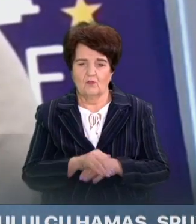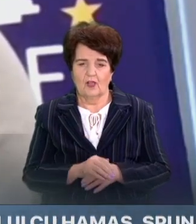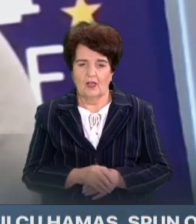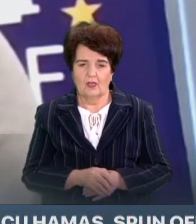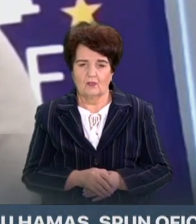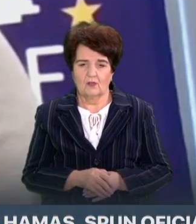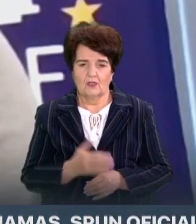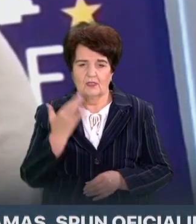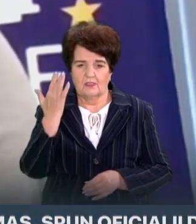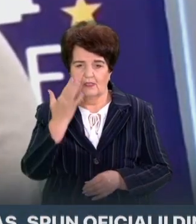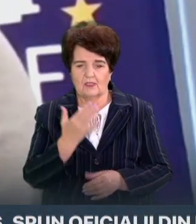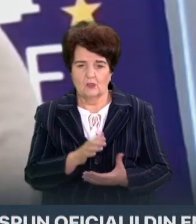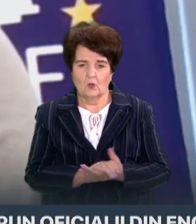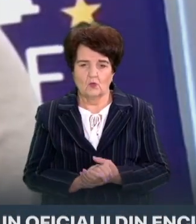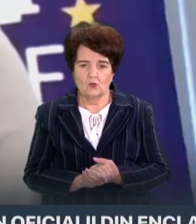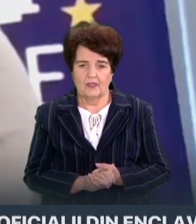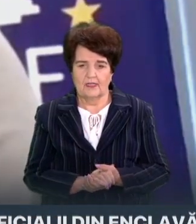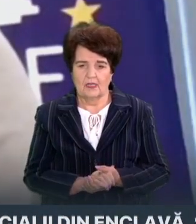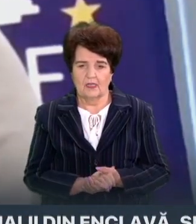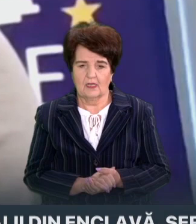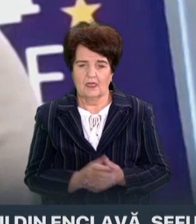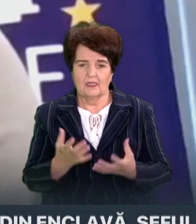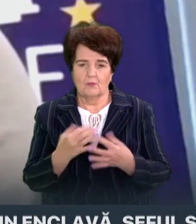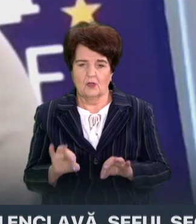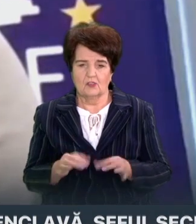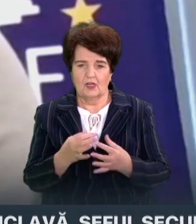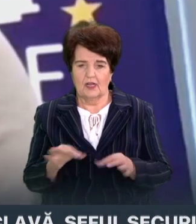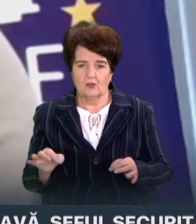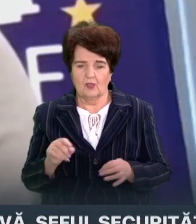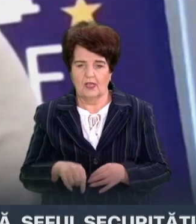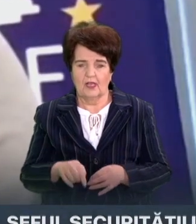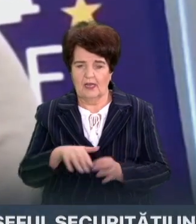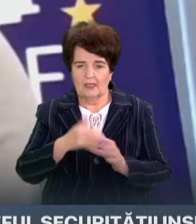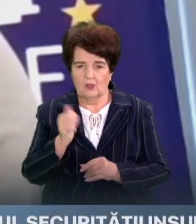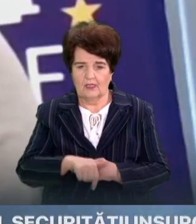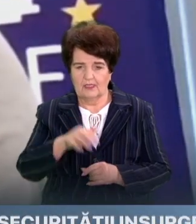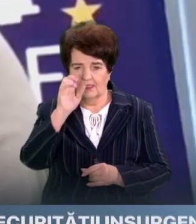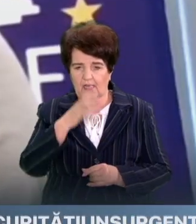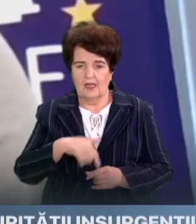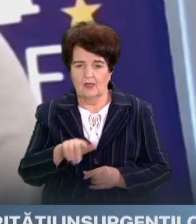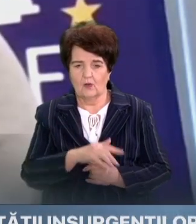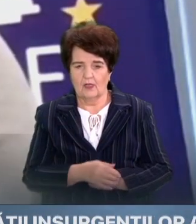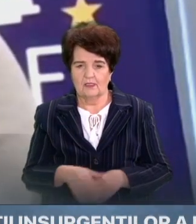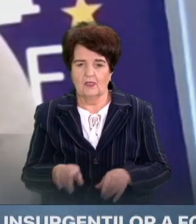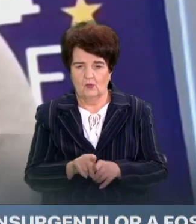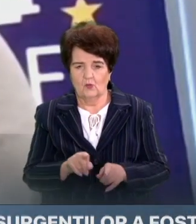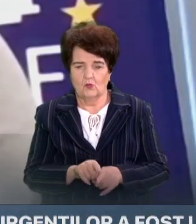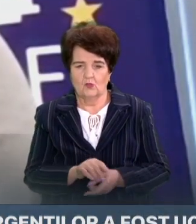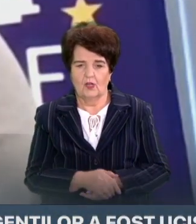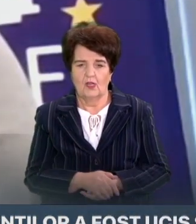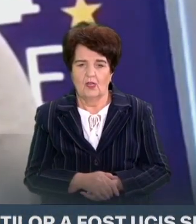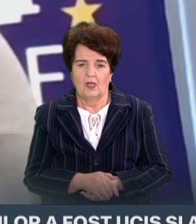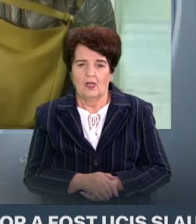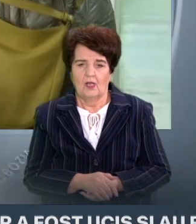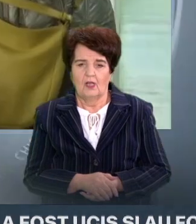în sensul consolidării democrației electorale din țara noastră. Dincolo de asta, totuși,